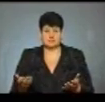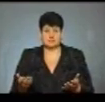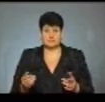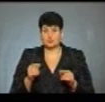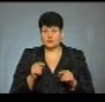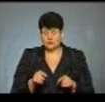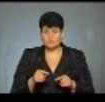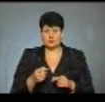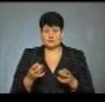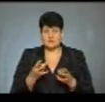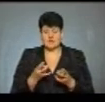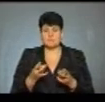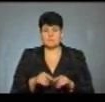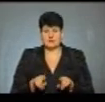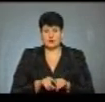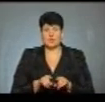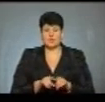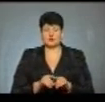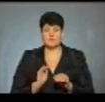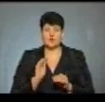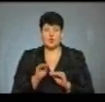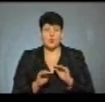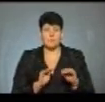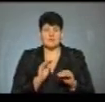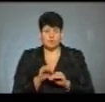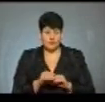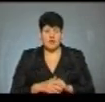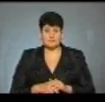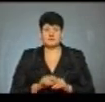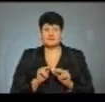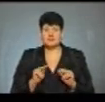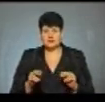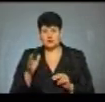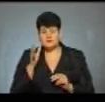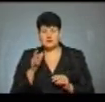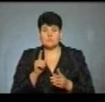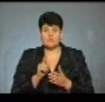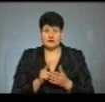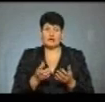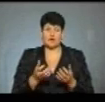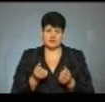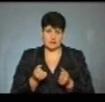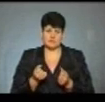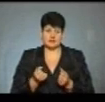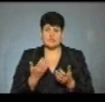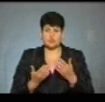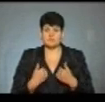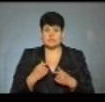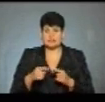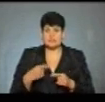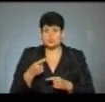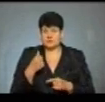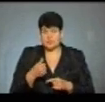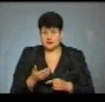Тому і тут треба зараз також доукомплектувати. Вчитель і освіта повинна отримати. Якщо ми на слідуючий